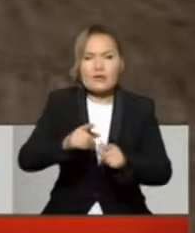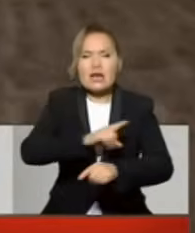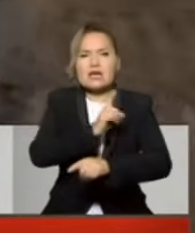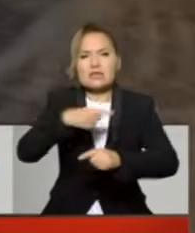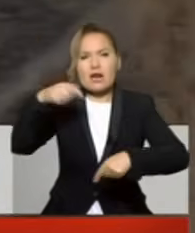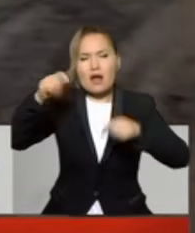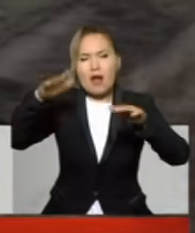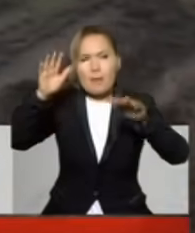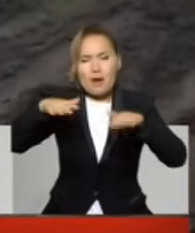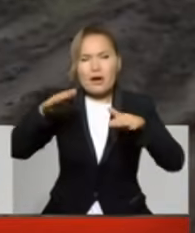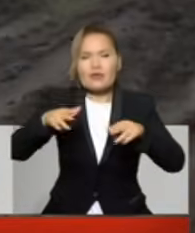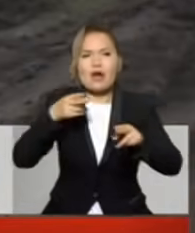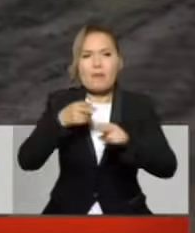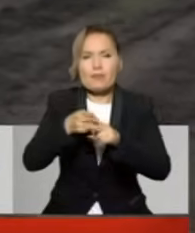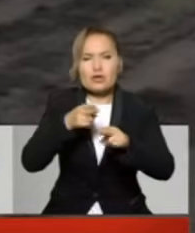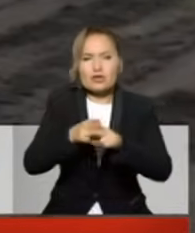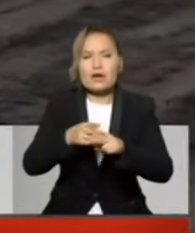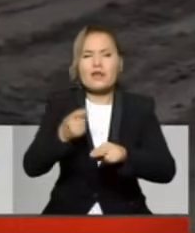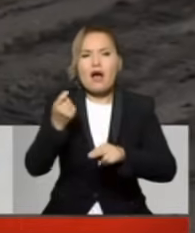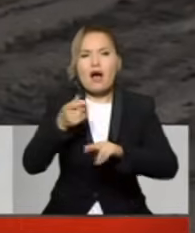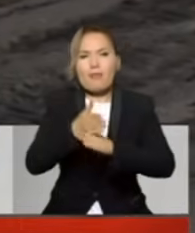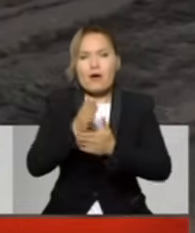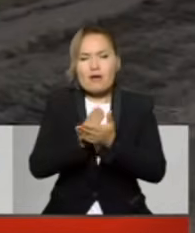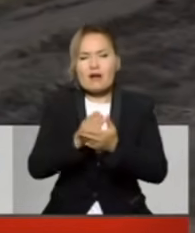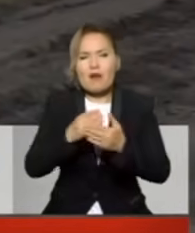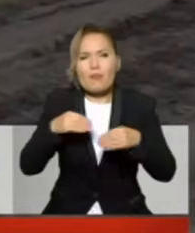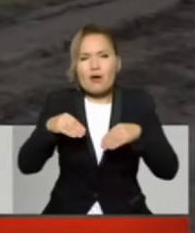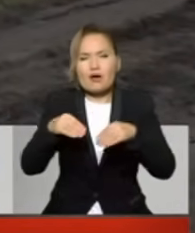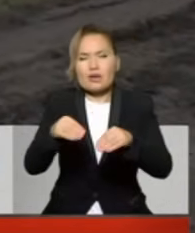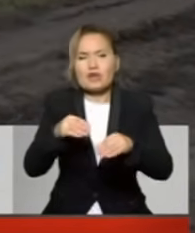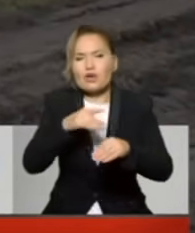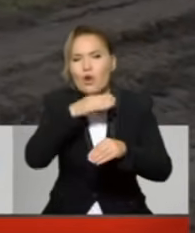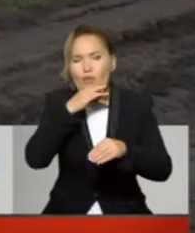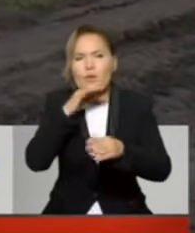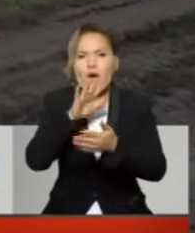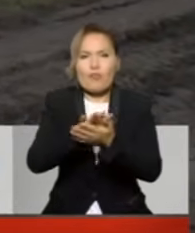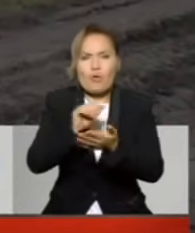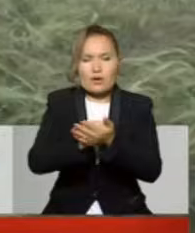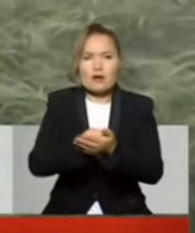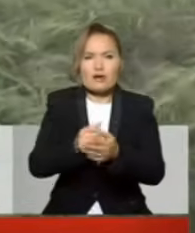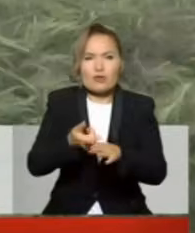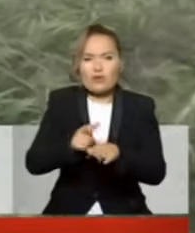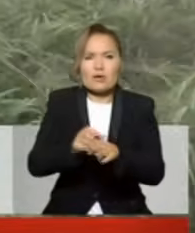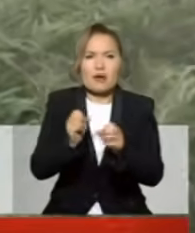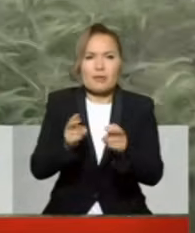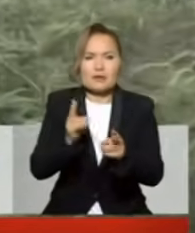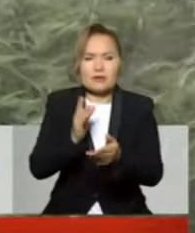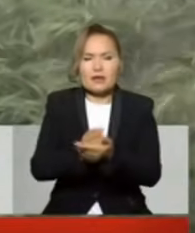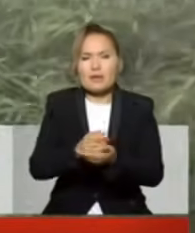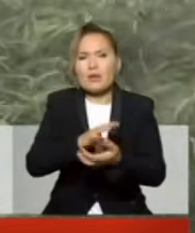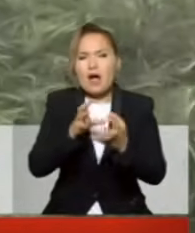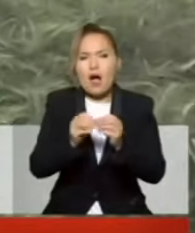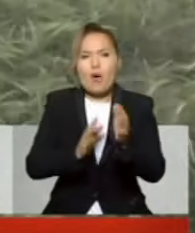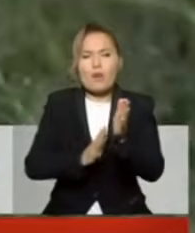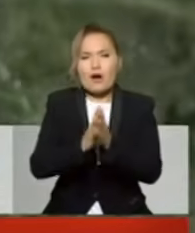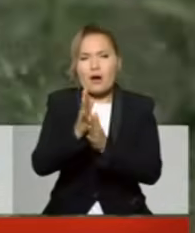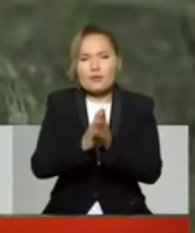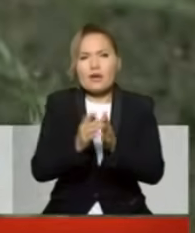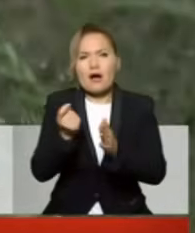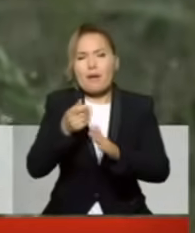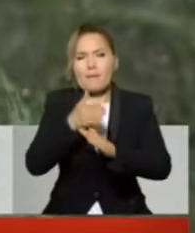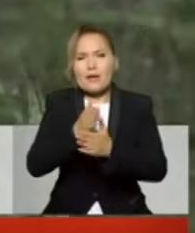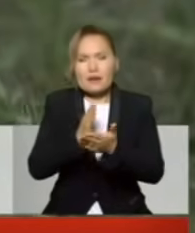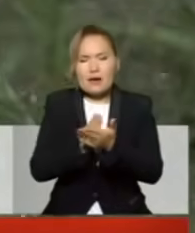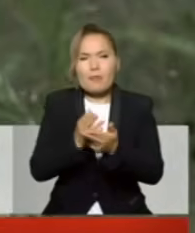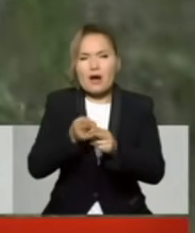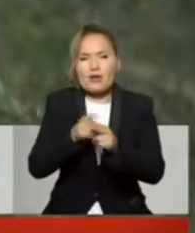жауған жаңбырдан астықтың құрамында ылғал көп. Егін әлі күнге дейін піспеген. Өсіп тұрған бидайдың дәндері жасыл,